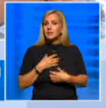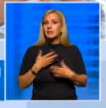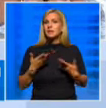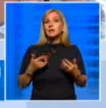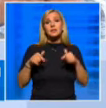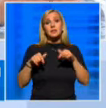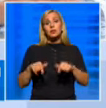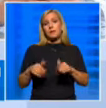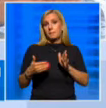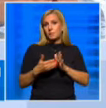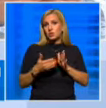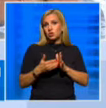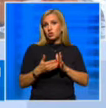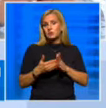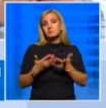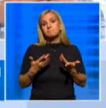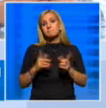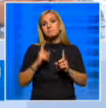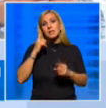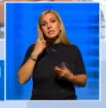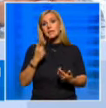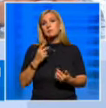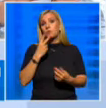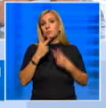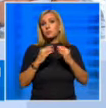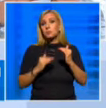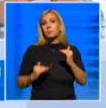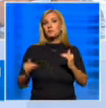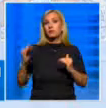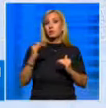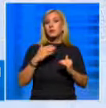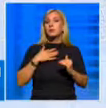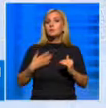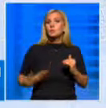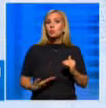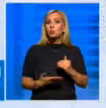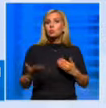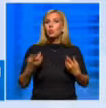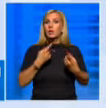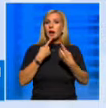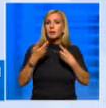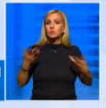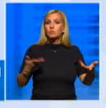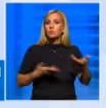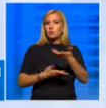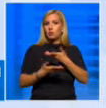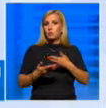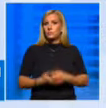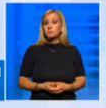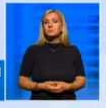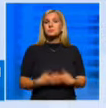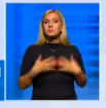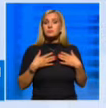притеснения са основателни или не, но виждаме, че са по-високи. Така че разговор е необходим. Има възможност наистина да се случи